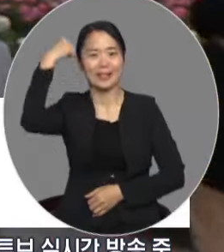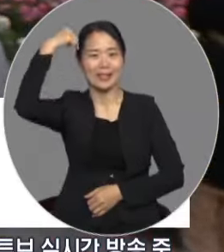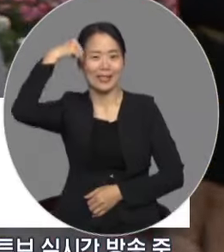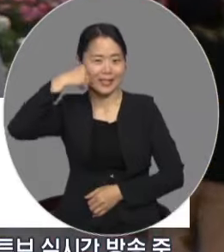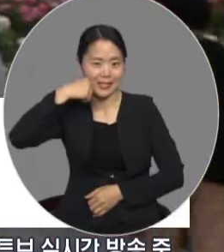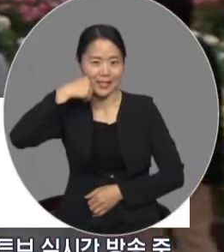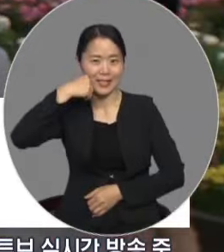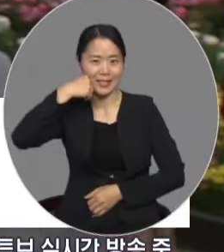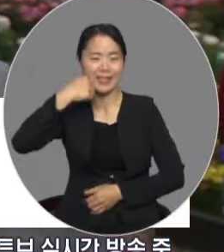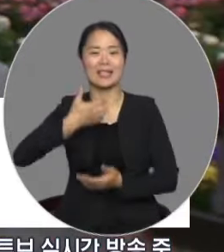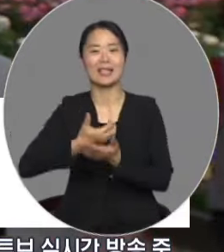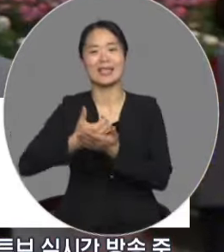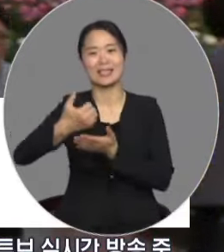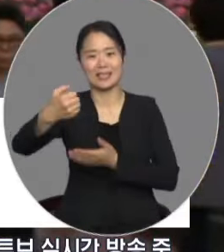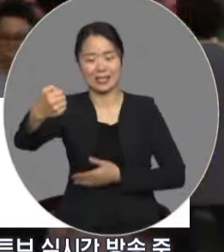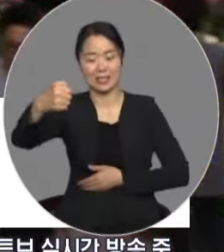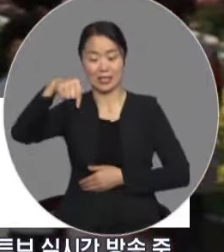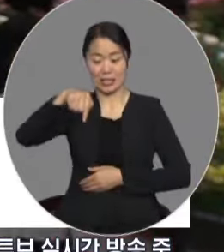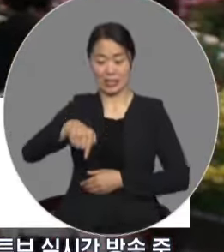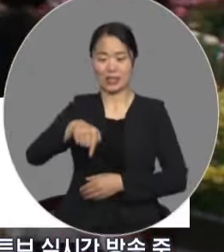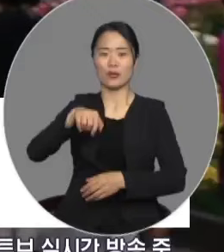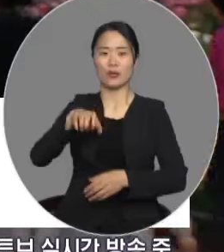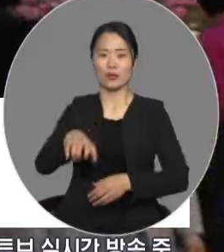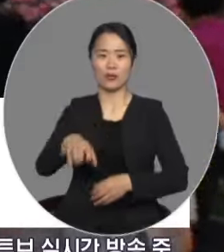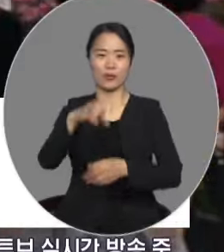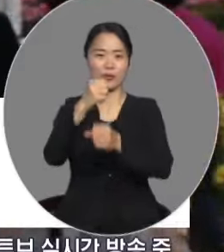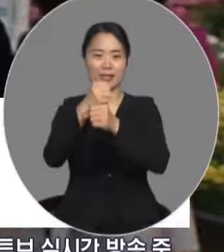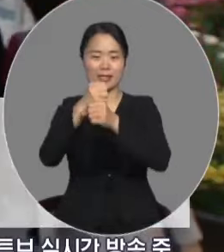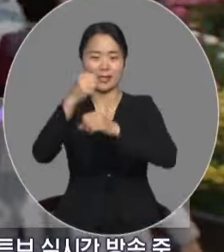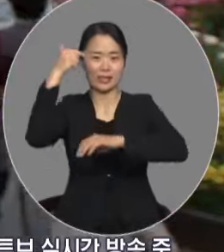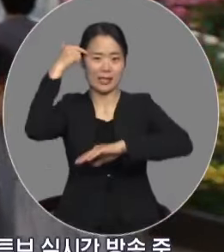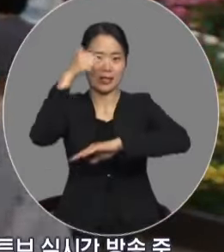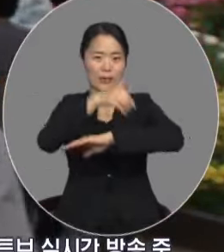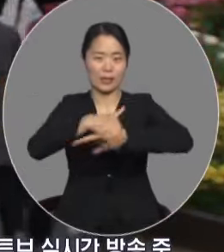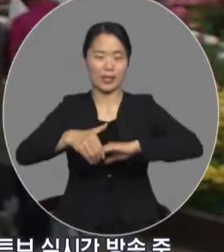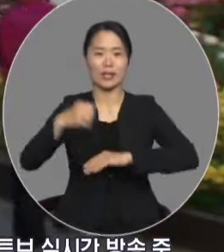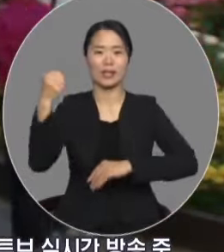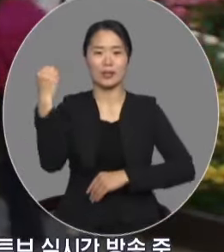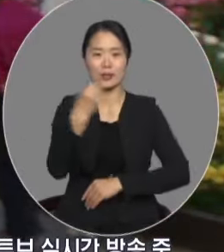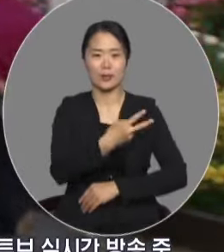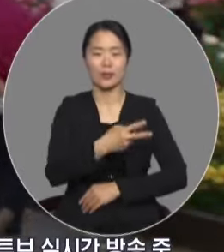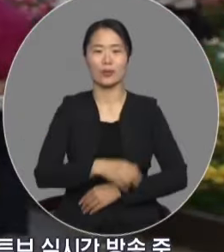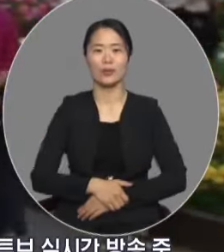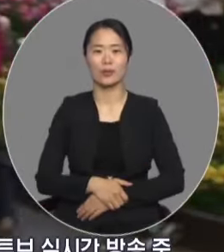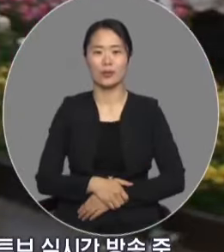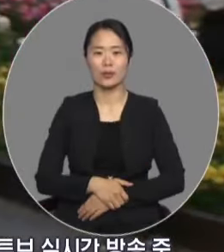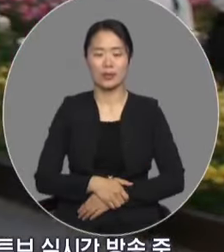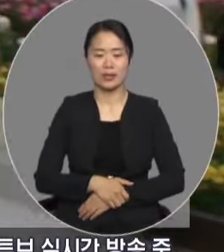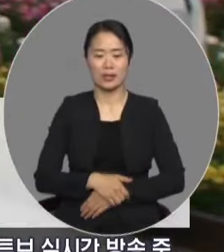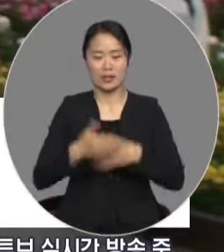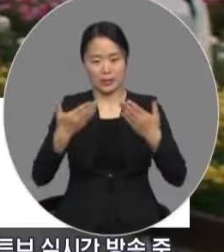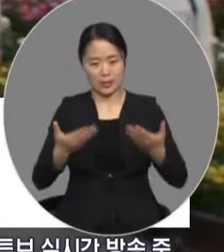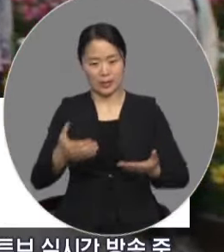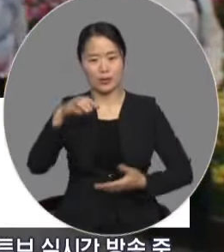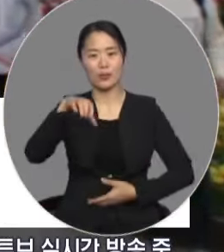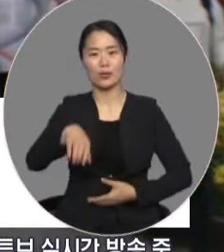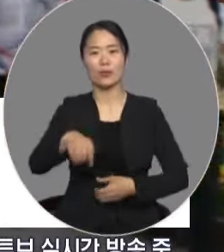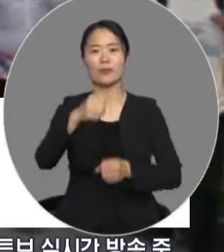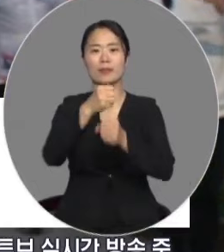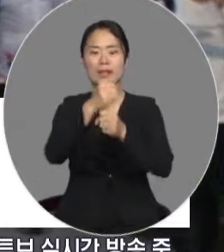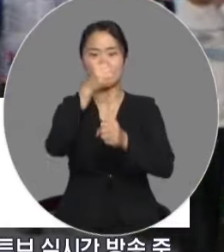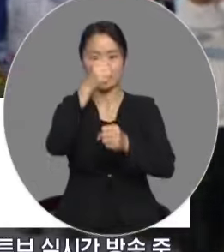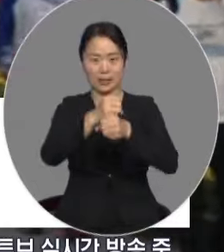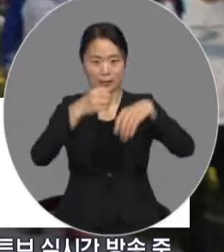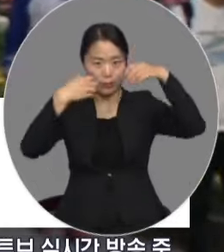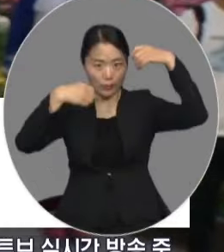저희들 그런 곳을 조성을 해 나갈 생각이에요. 또 하나는 여가 공간을 마련하는